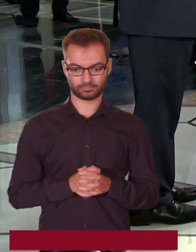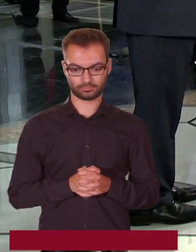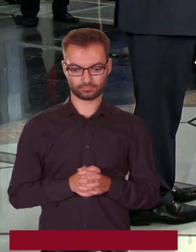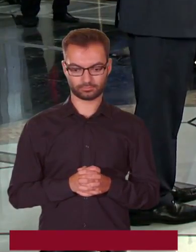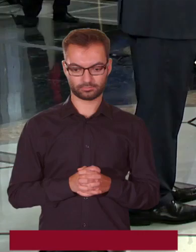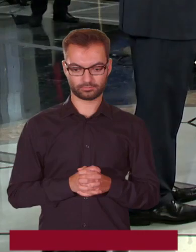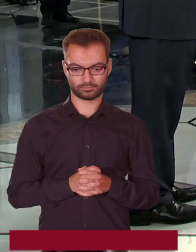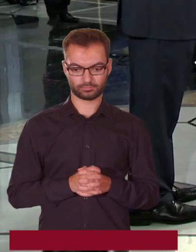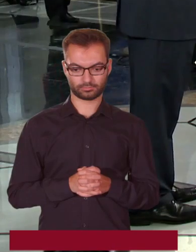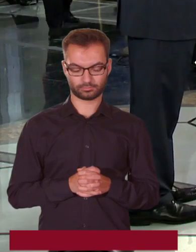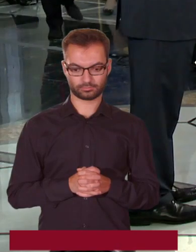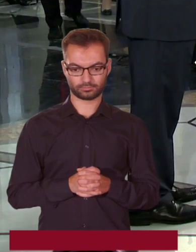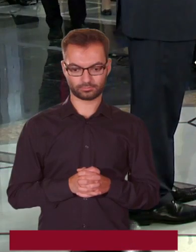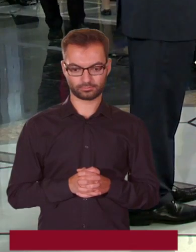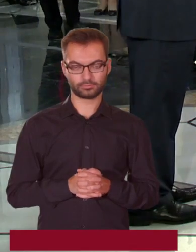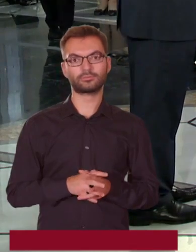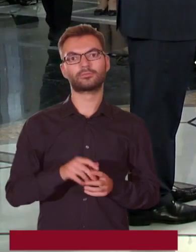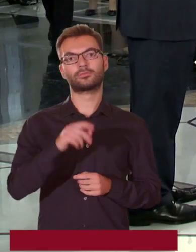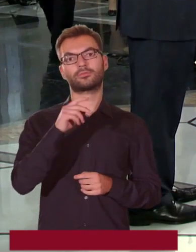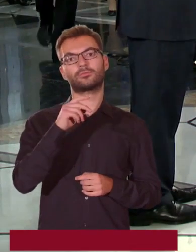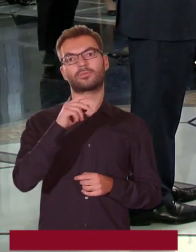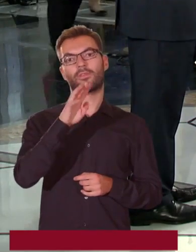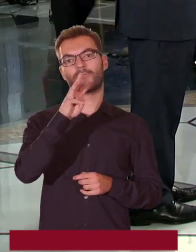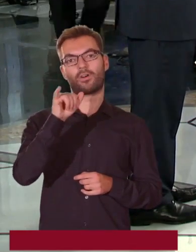Poproszę pana Wojciecha Stefana Jasińskiego.